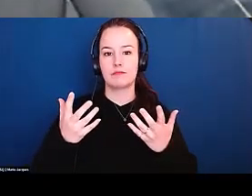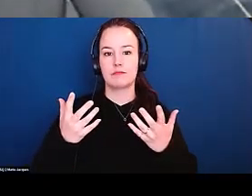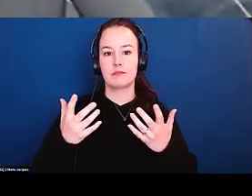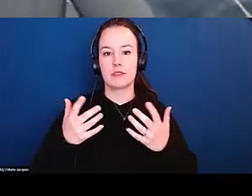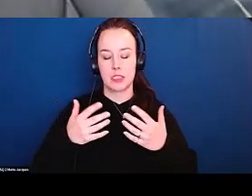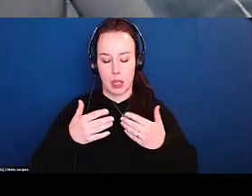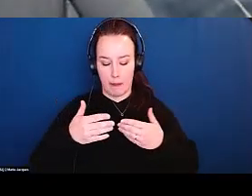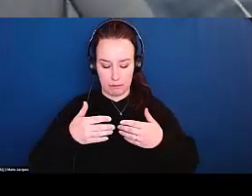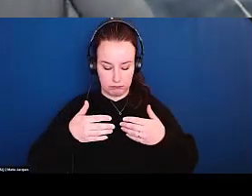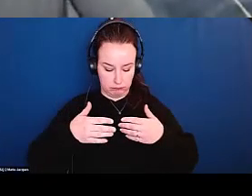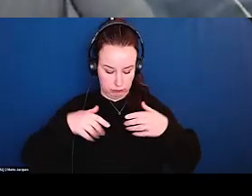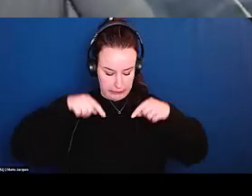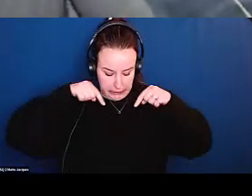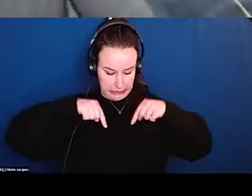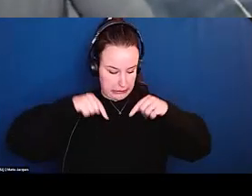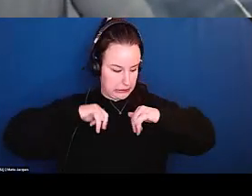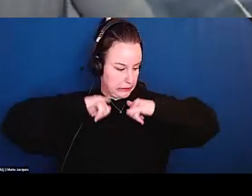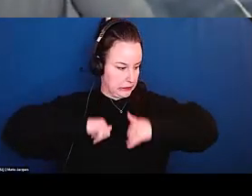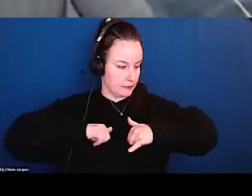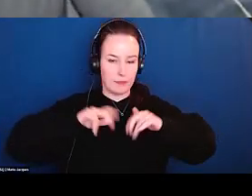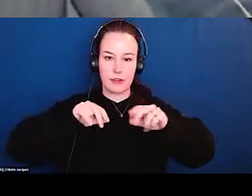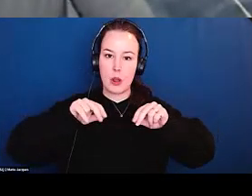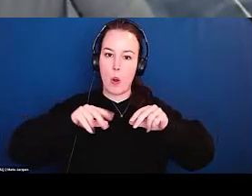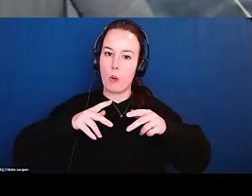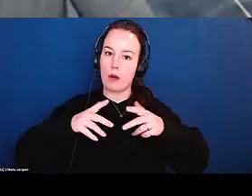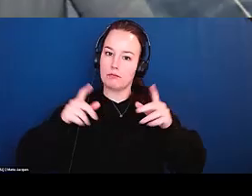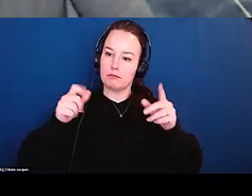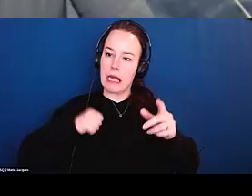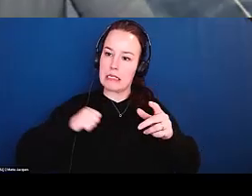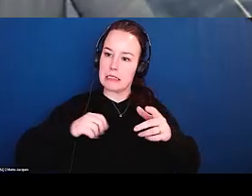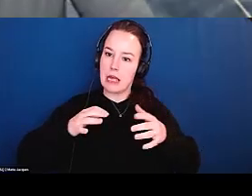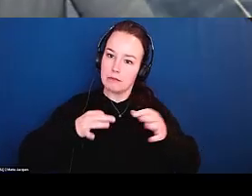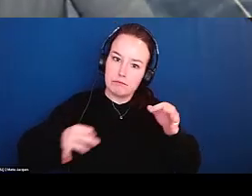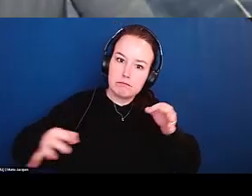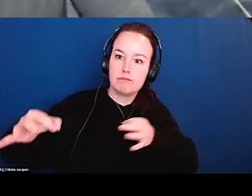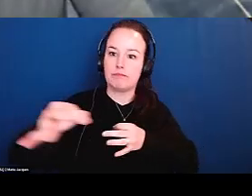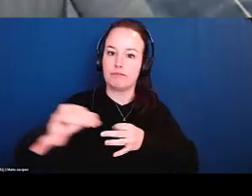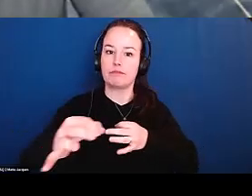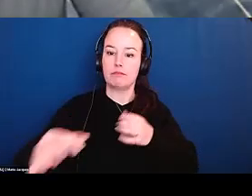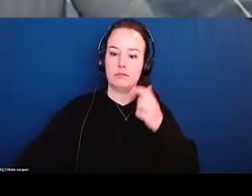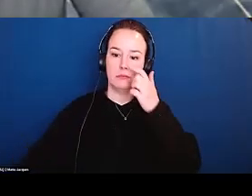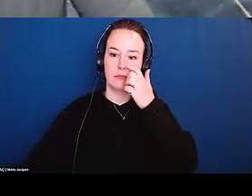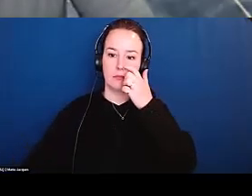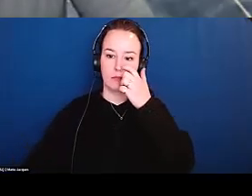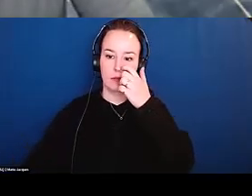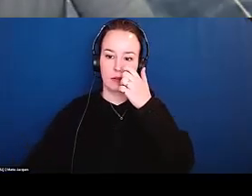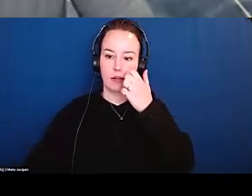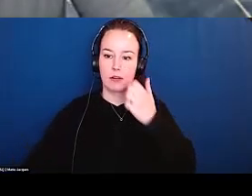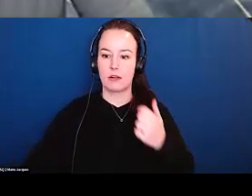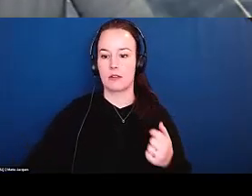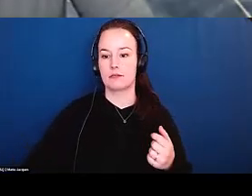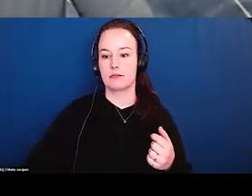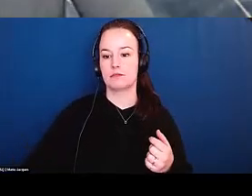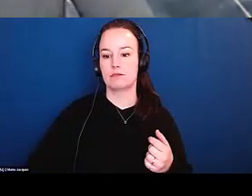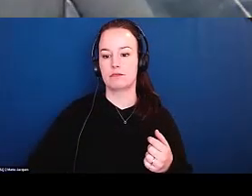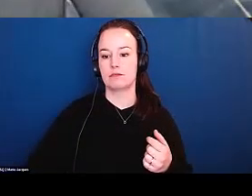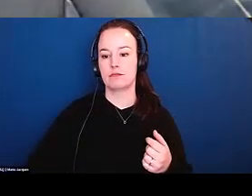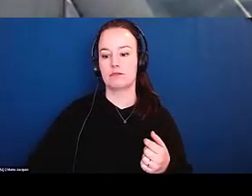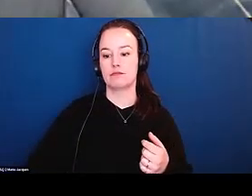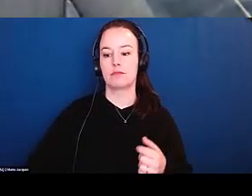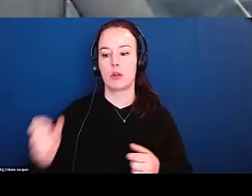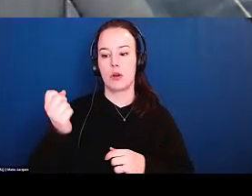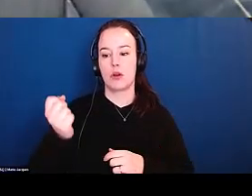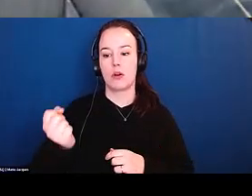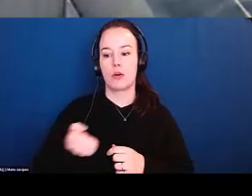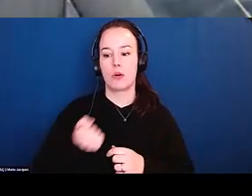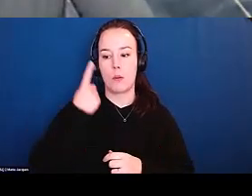sortir de soi, de sa zone de confort et se mettre vraiment à la place de quelqu'un d'autre. Réaliser leur contexte et